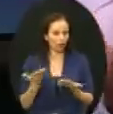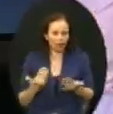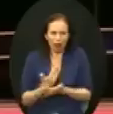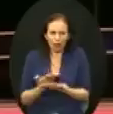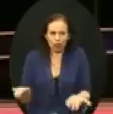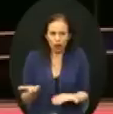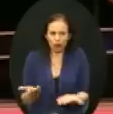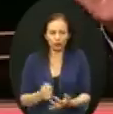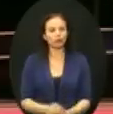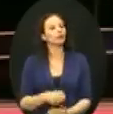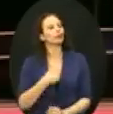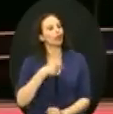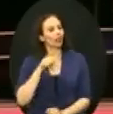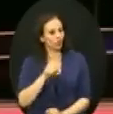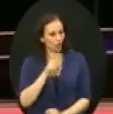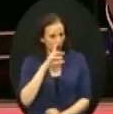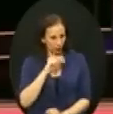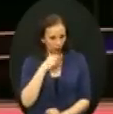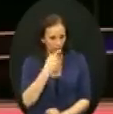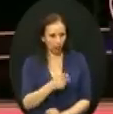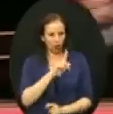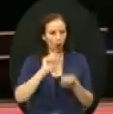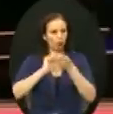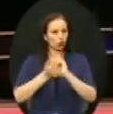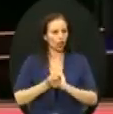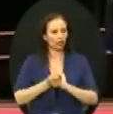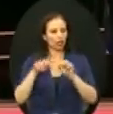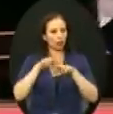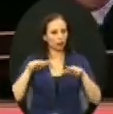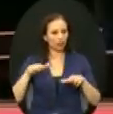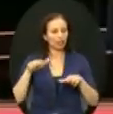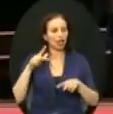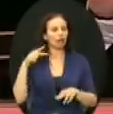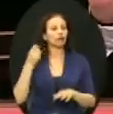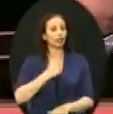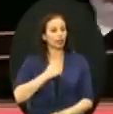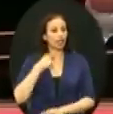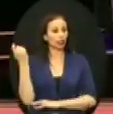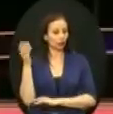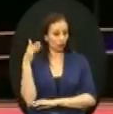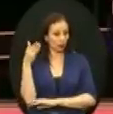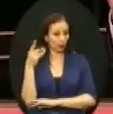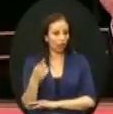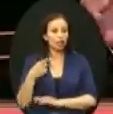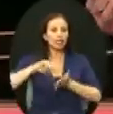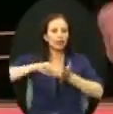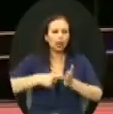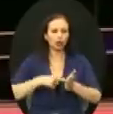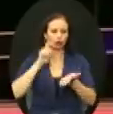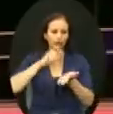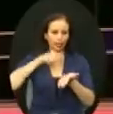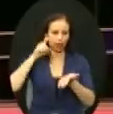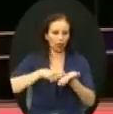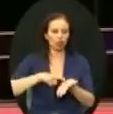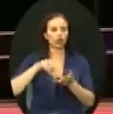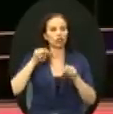לגעת, כשאתה מדבר לא ישונה סטטוס קוו בדת ומדינה, על זה אנחנו התמקדנו ודרשנו בצורה הכי ברורה. ברגע